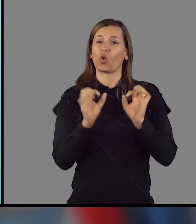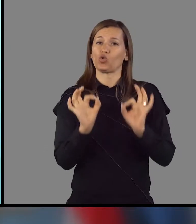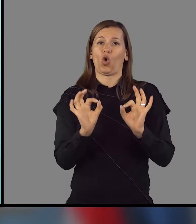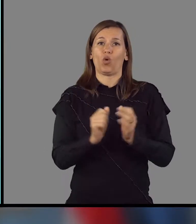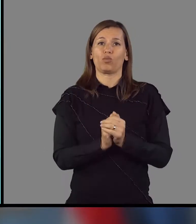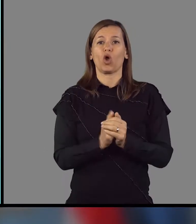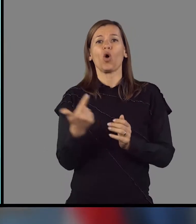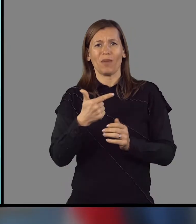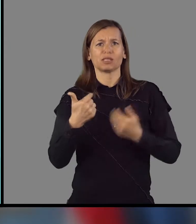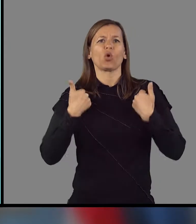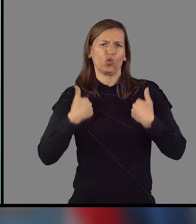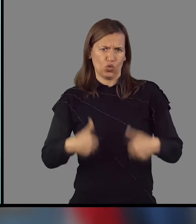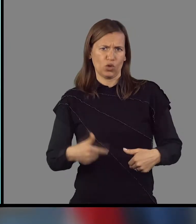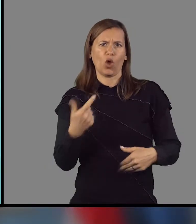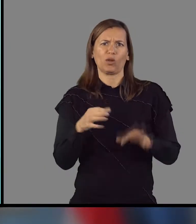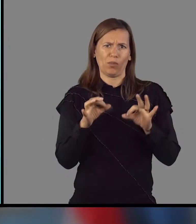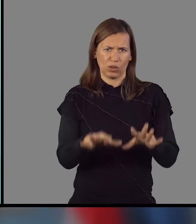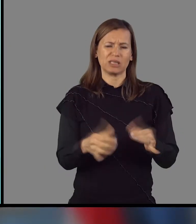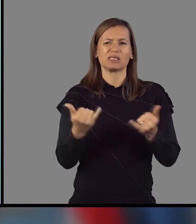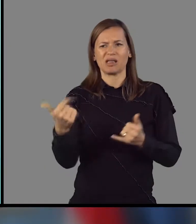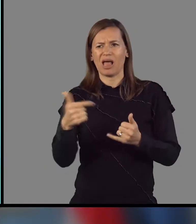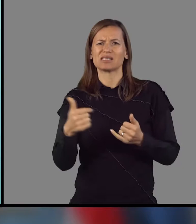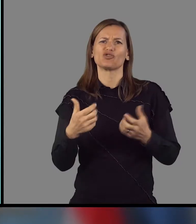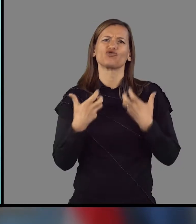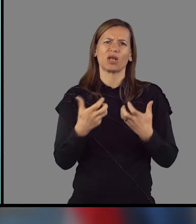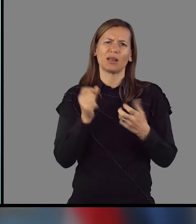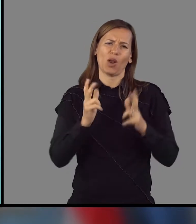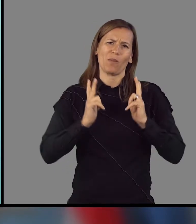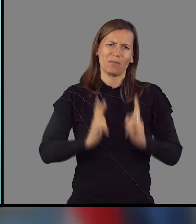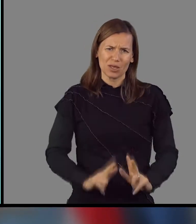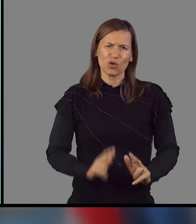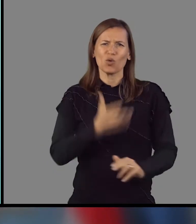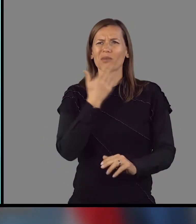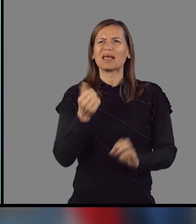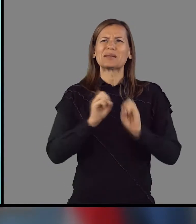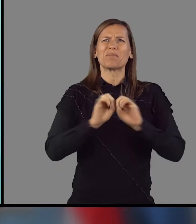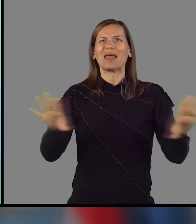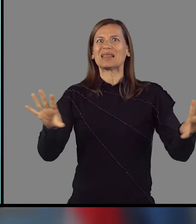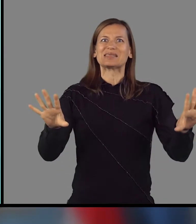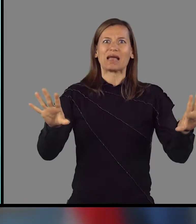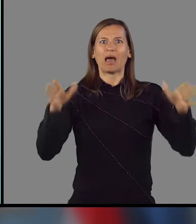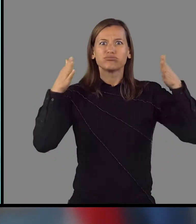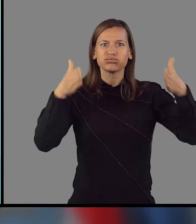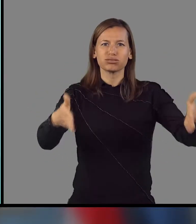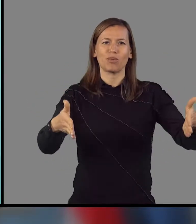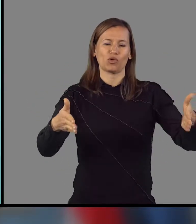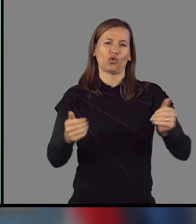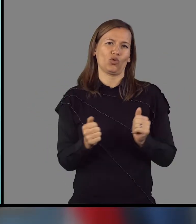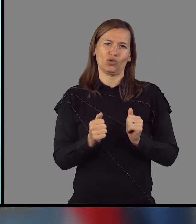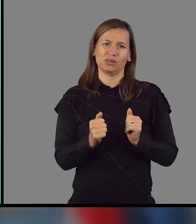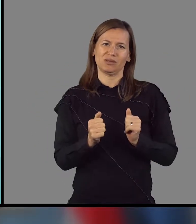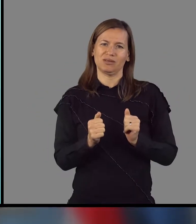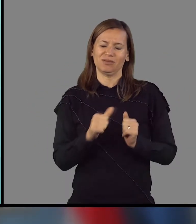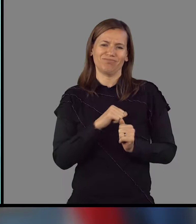da sta utrujena od poti in da si pravzaprav želita zdaj malo miru, brez medijske pozornosti in morda